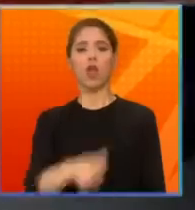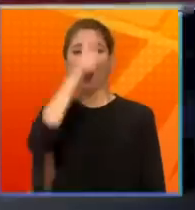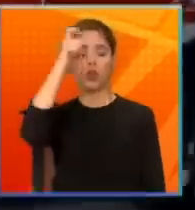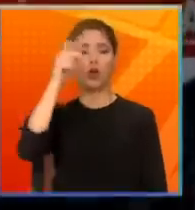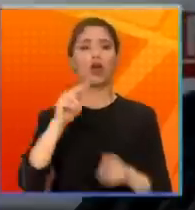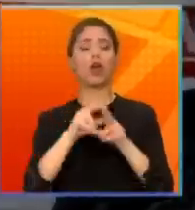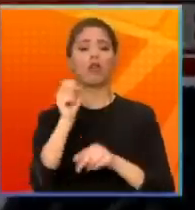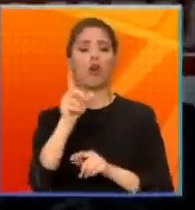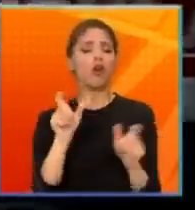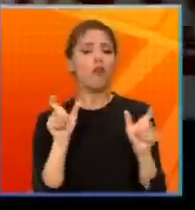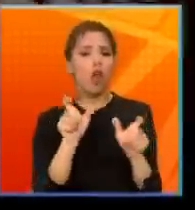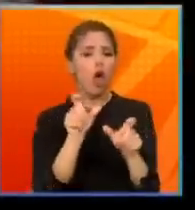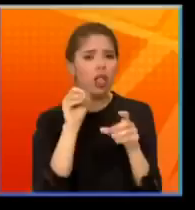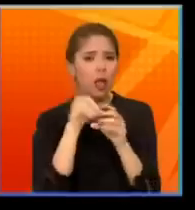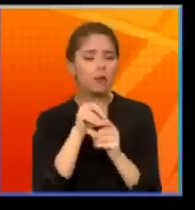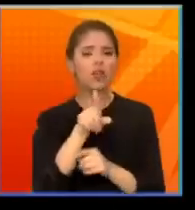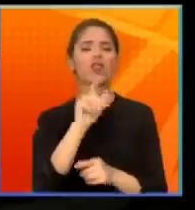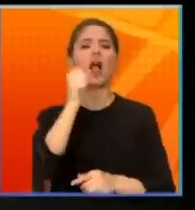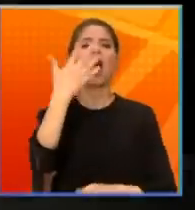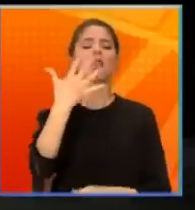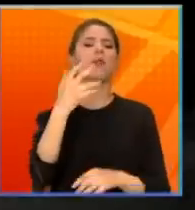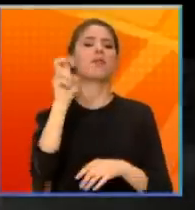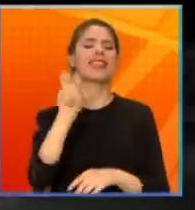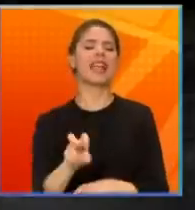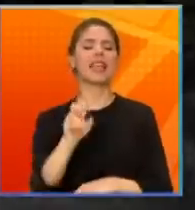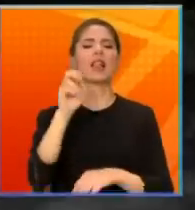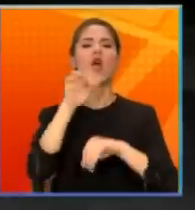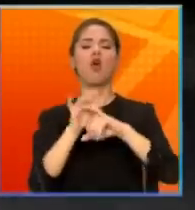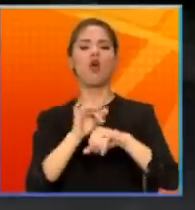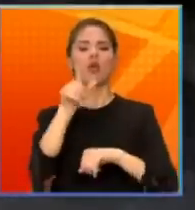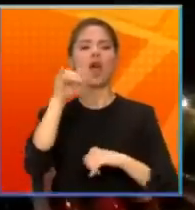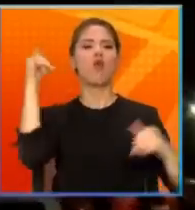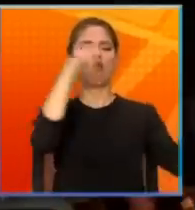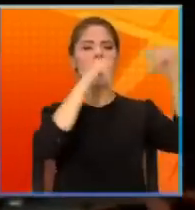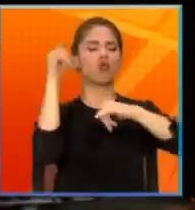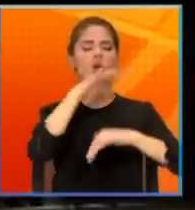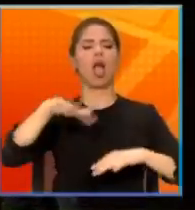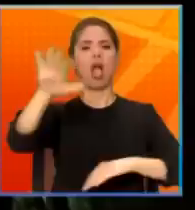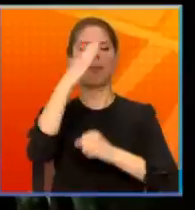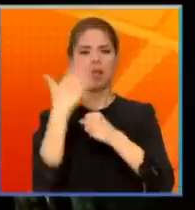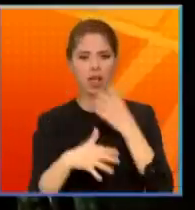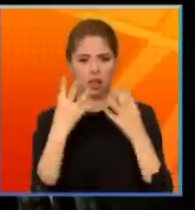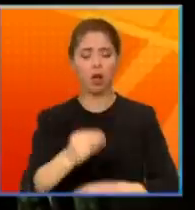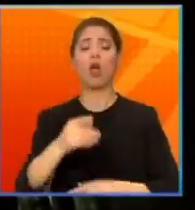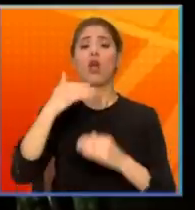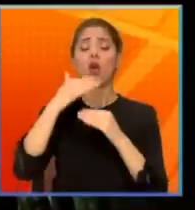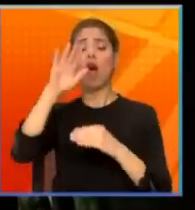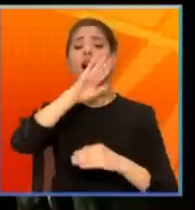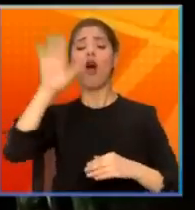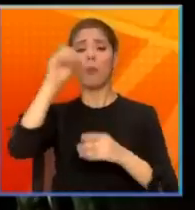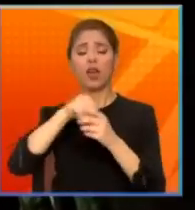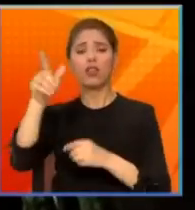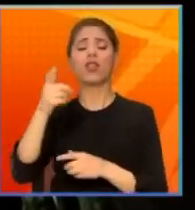Türkiye koronavirüs önlemleri kapsamında 68 ülkeyle karşılıklı olarak uçuşları durdurdu. Yurt dışındaki Türk öğrenciler